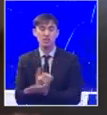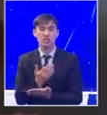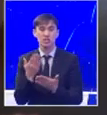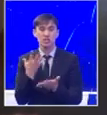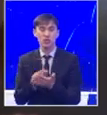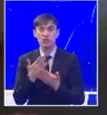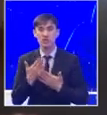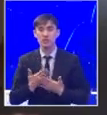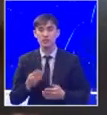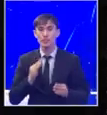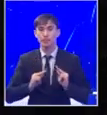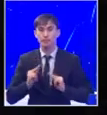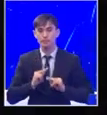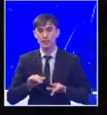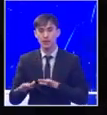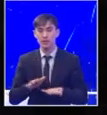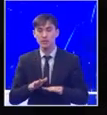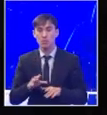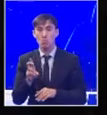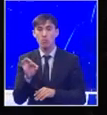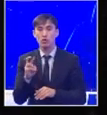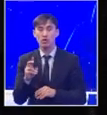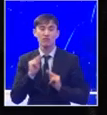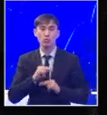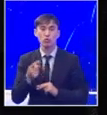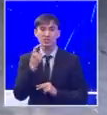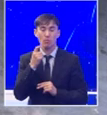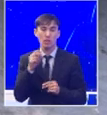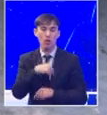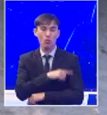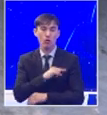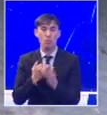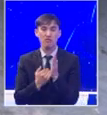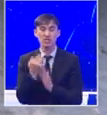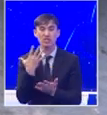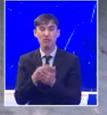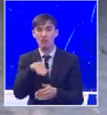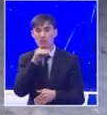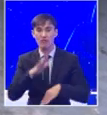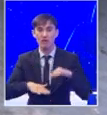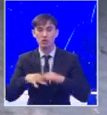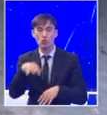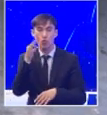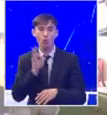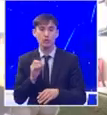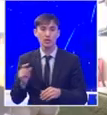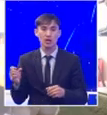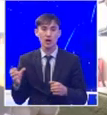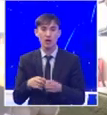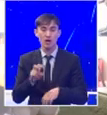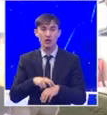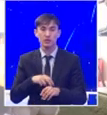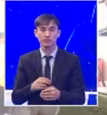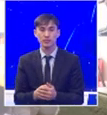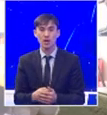Талдыкурганского медицинского колледжа Байбулан Баймолданов работает в стоматологии, где повышает свою квалификацию у опытных коллег. Я год не